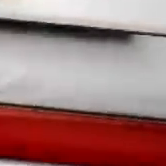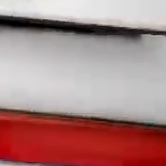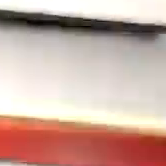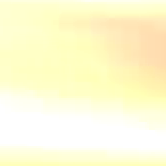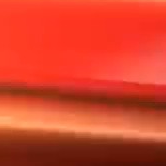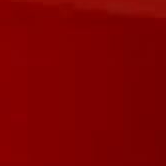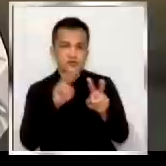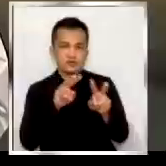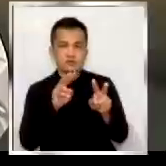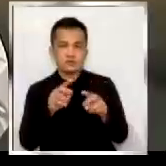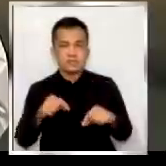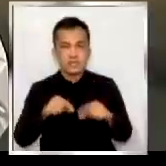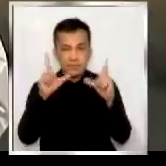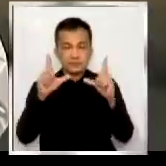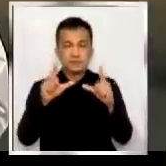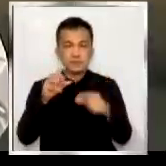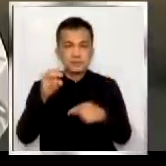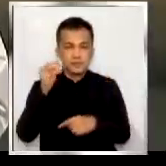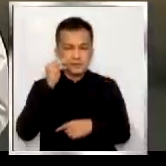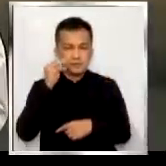Mav?